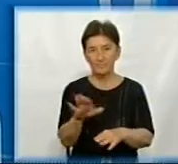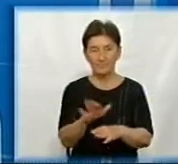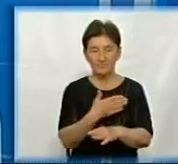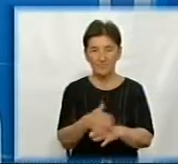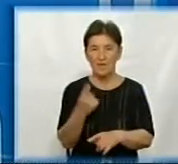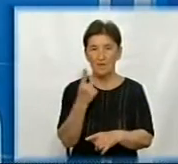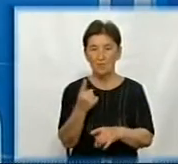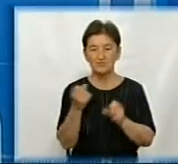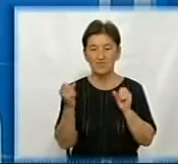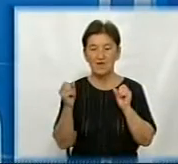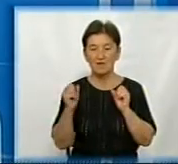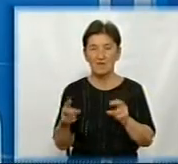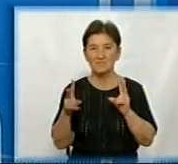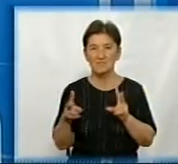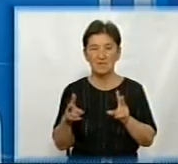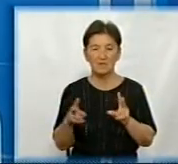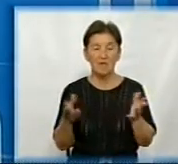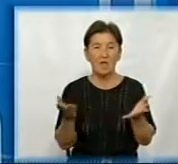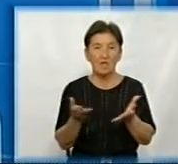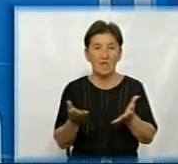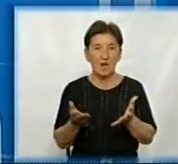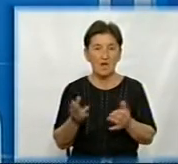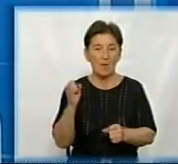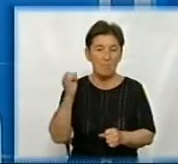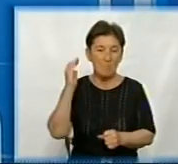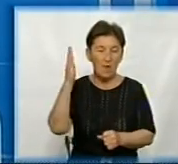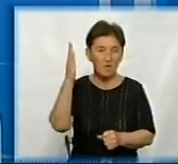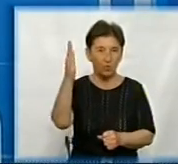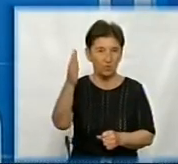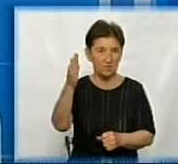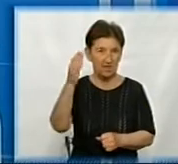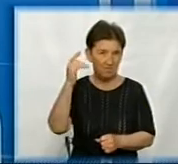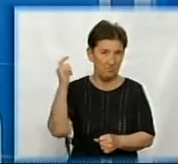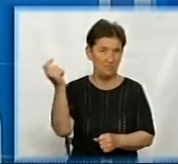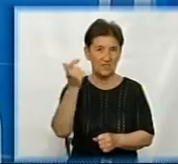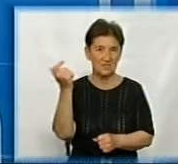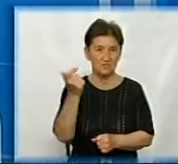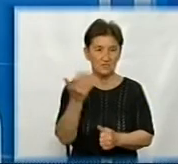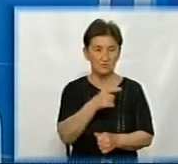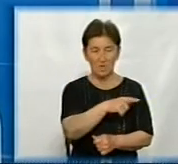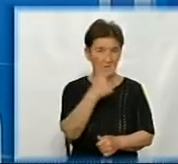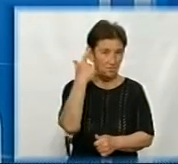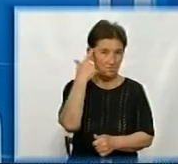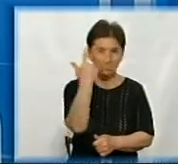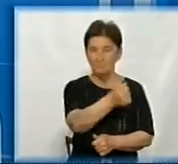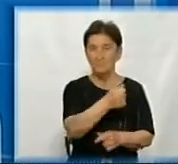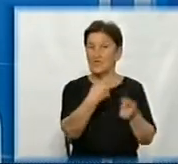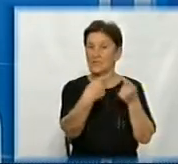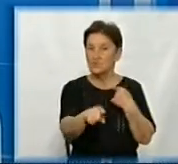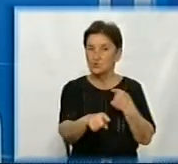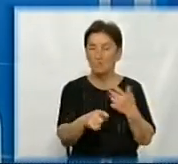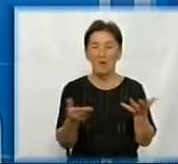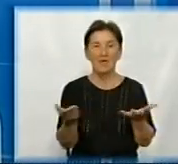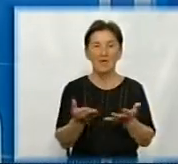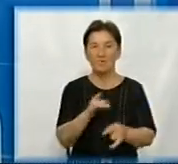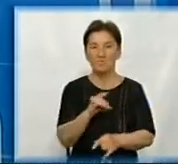це ризик, якби вчинив майбутній власник, якби це НТУНГА передало ці котельні іншому власнику, якби він